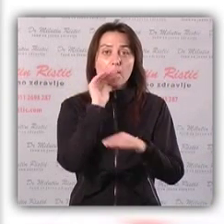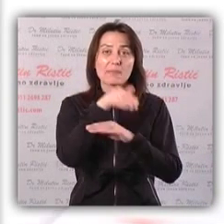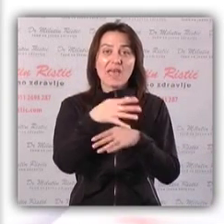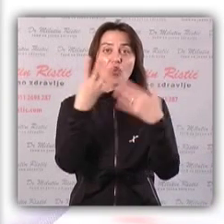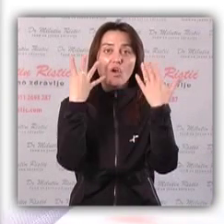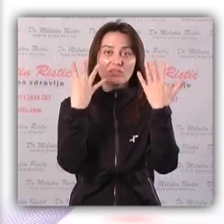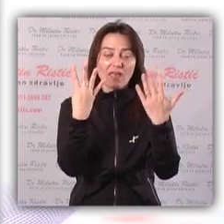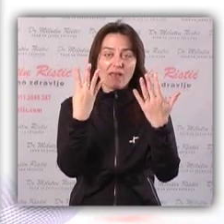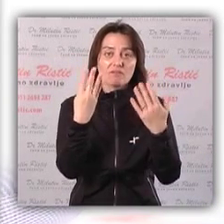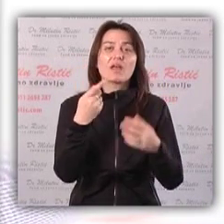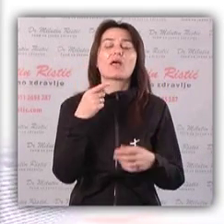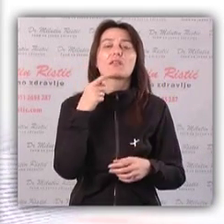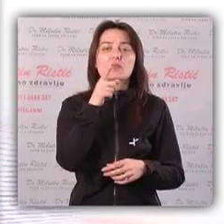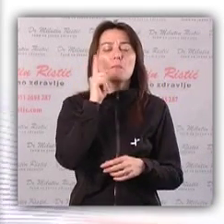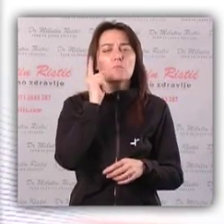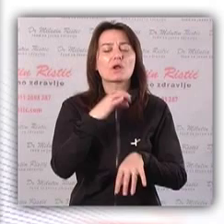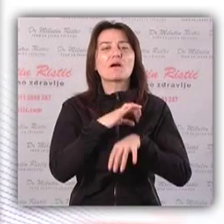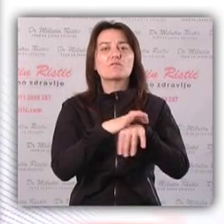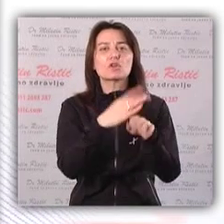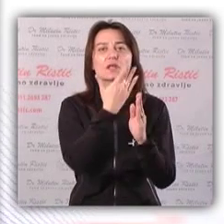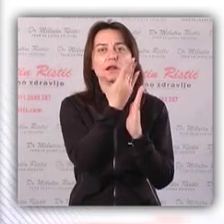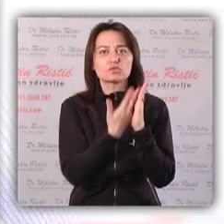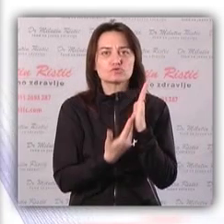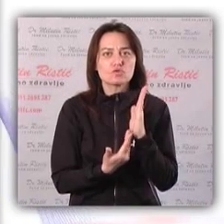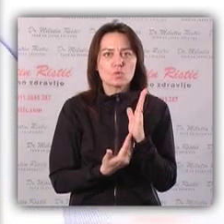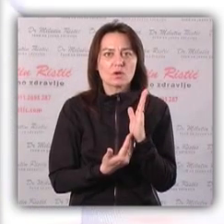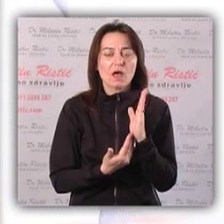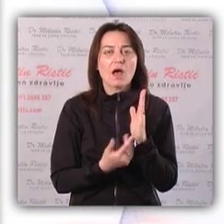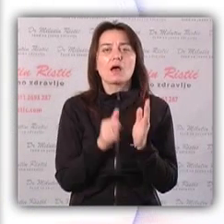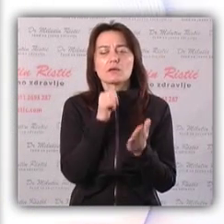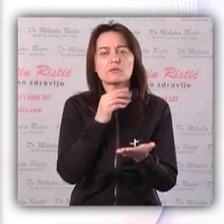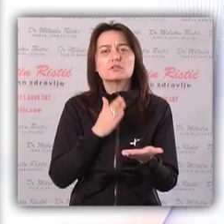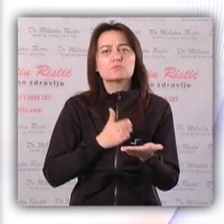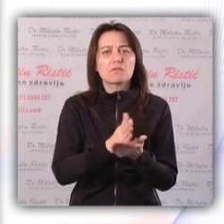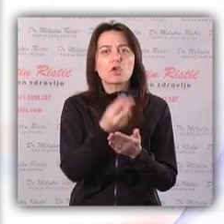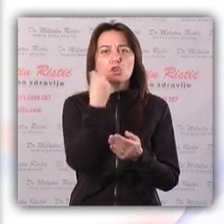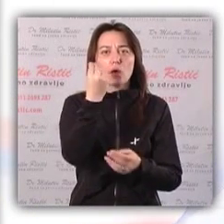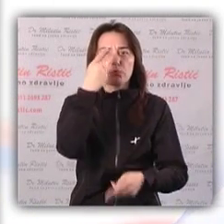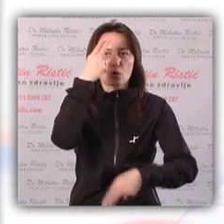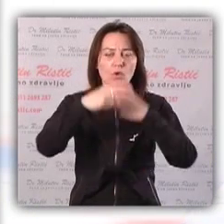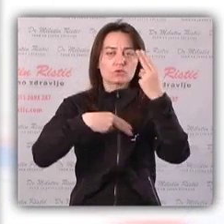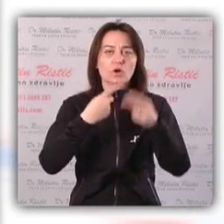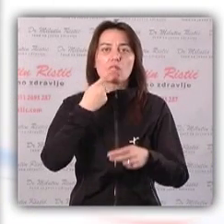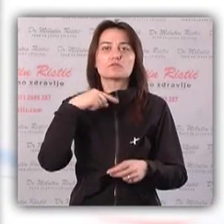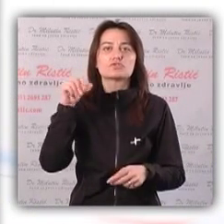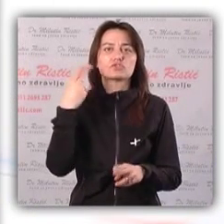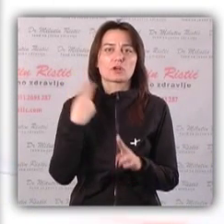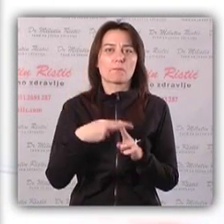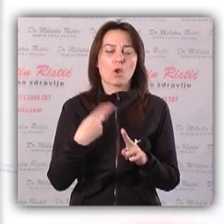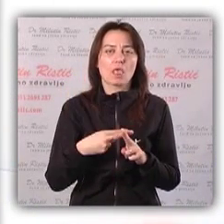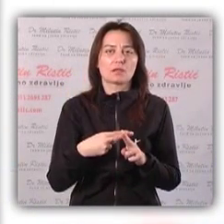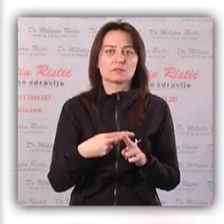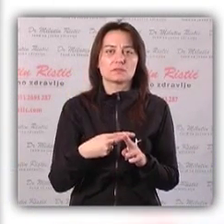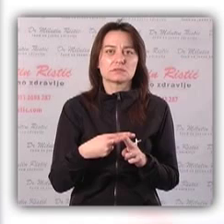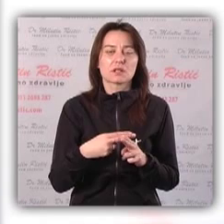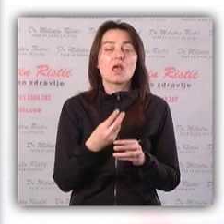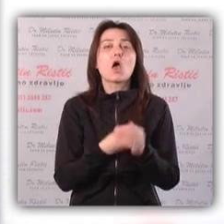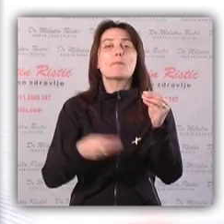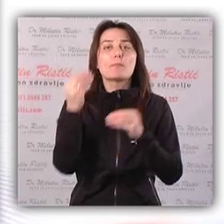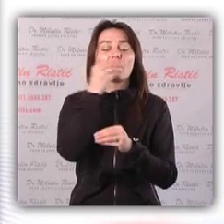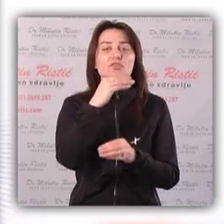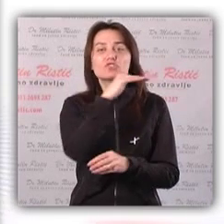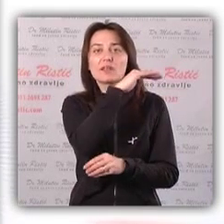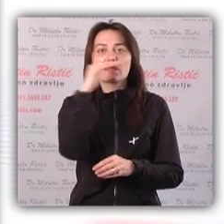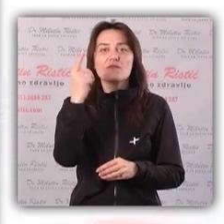sata nakon obroka preko 9 milimola o litri. Da to vodite računa i sprovodite dobru kontrolu šećerne